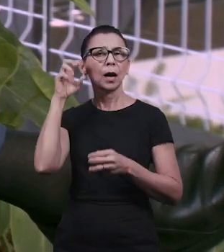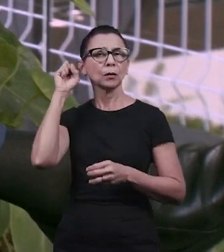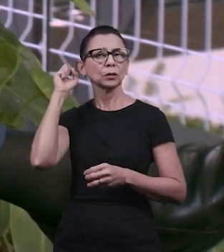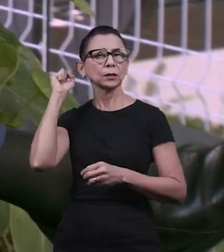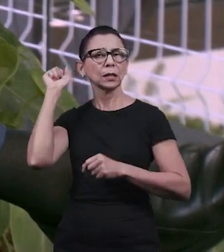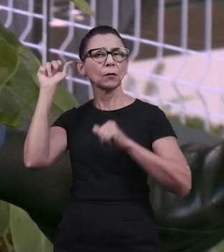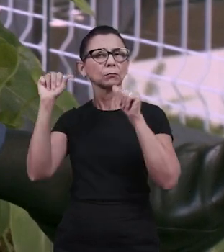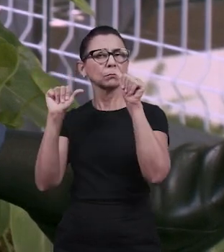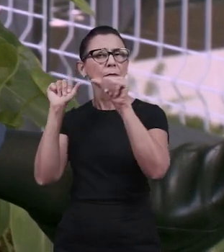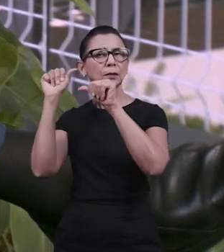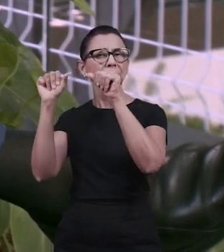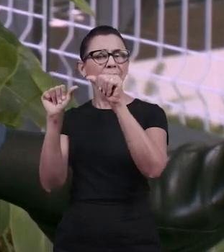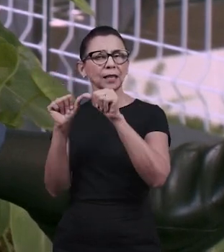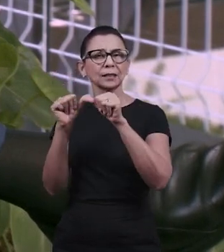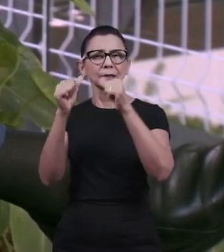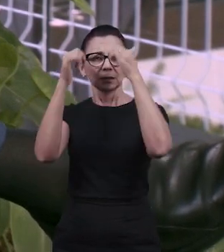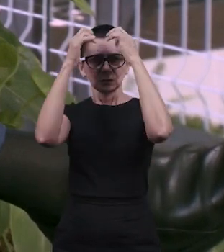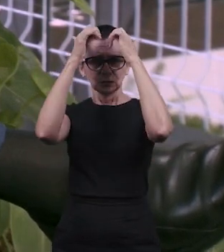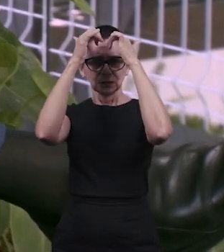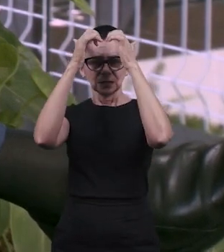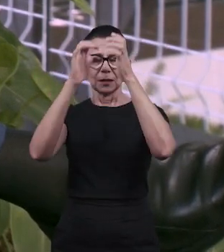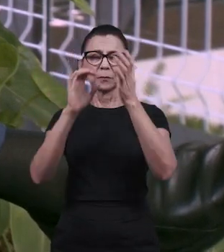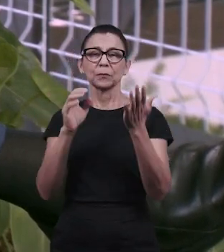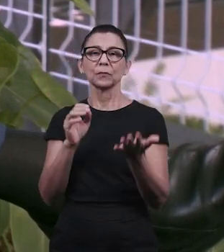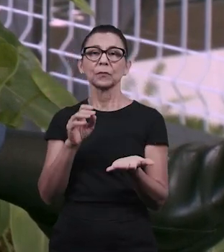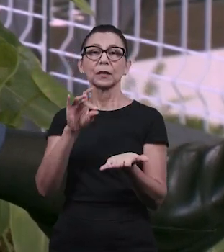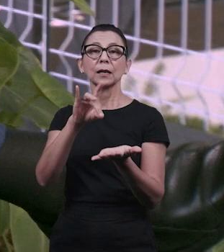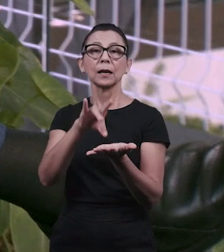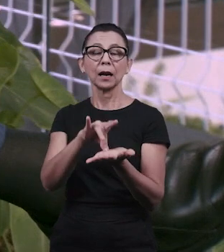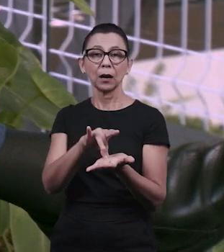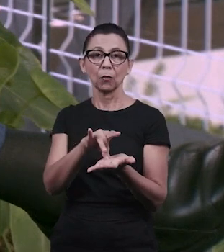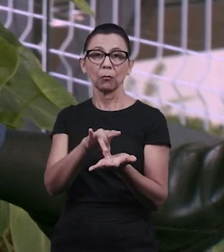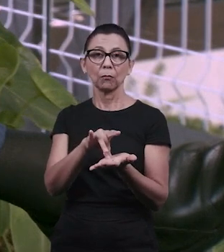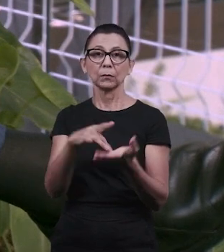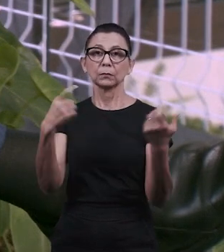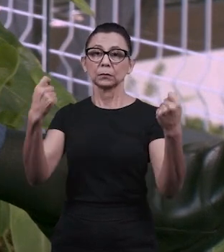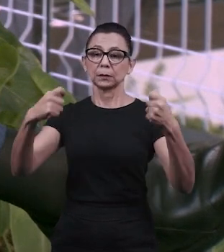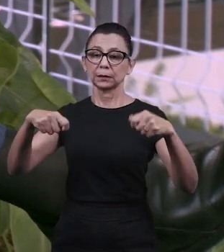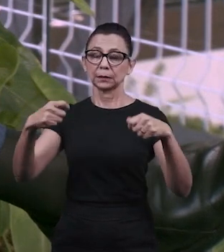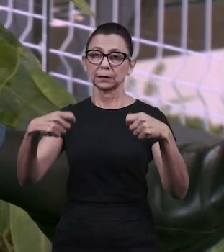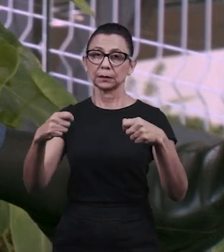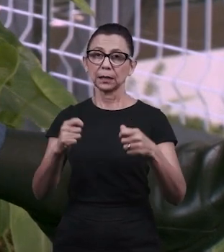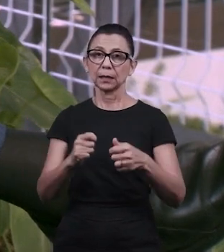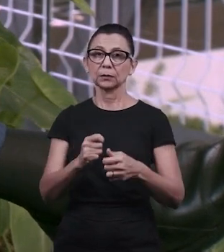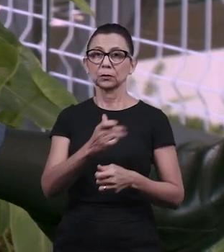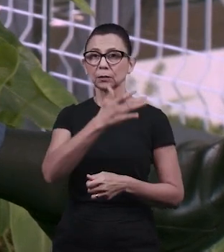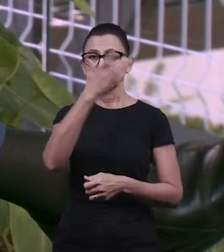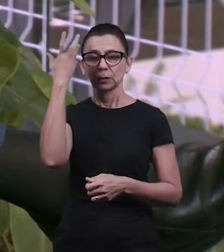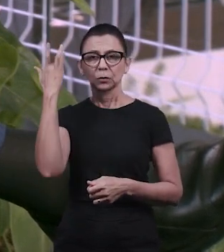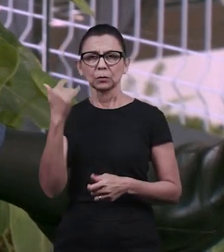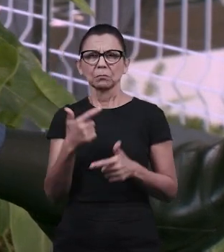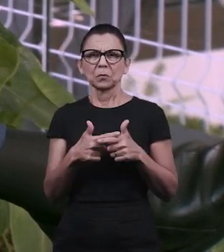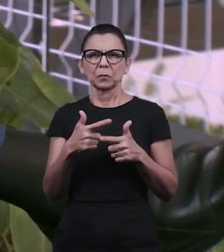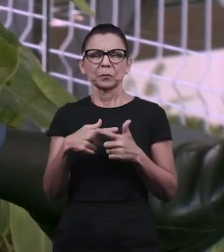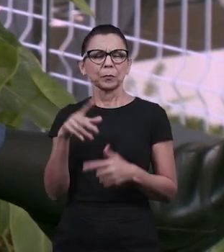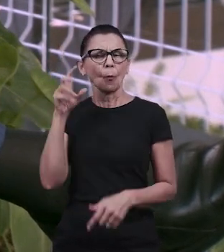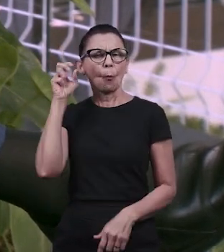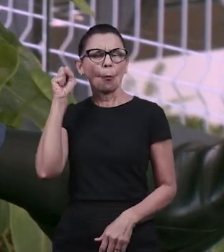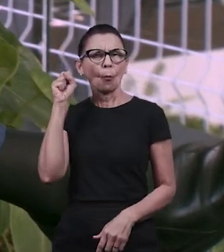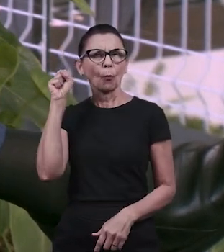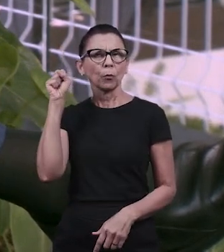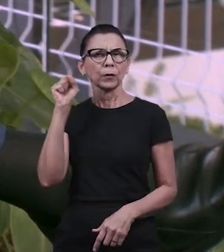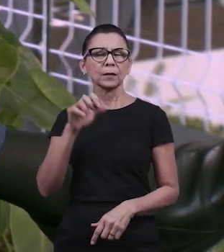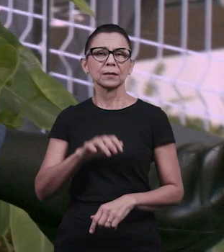слуха и развития слуха. И как дети, у которых есть примеры, у которых есть